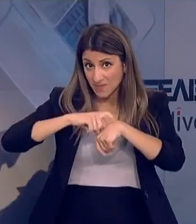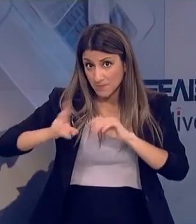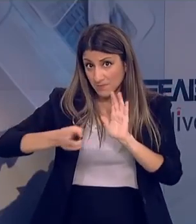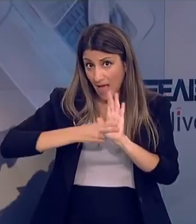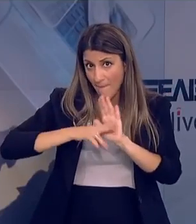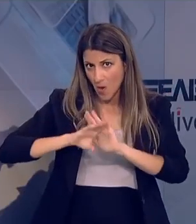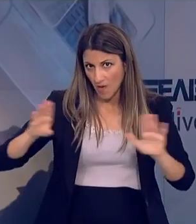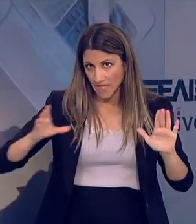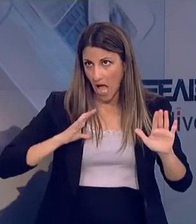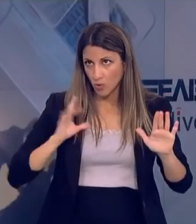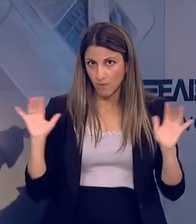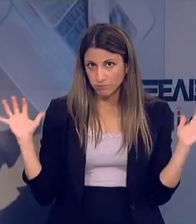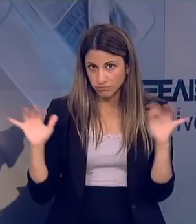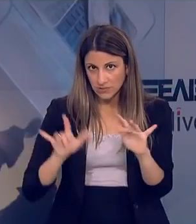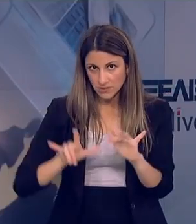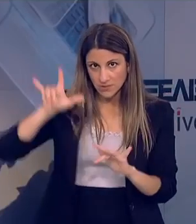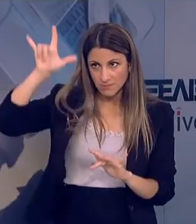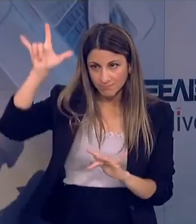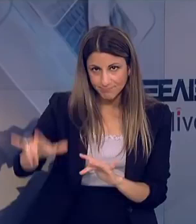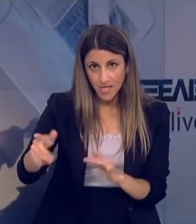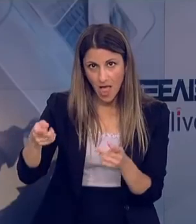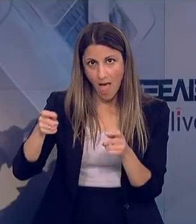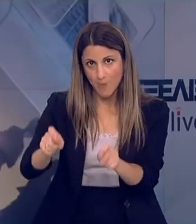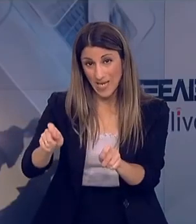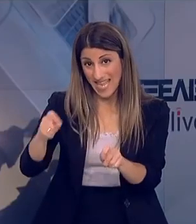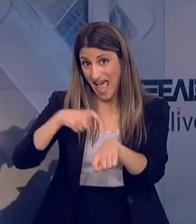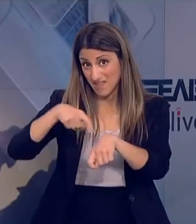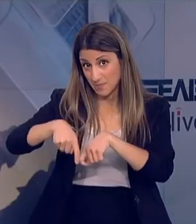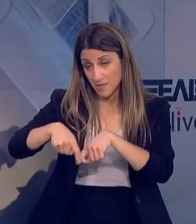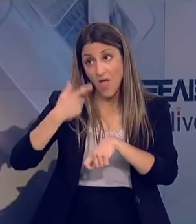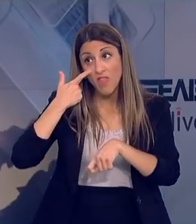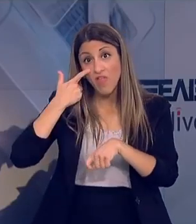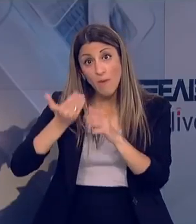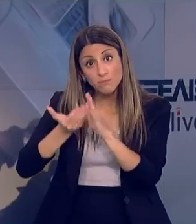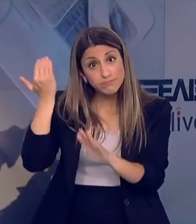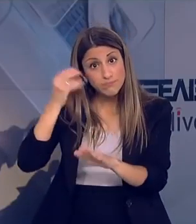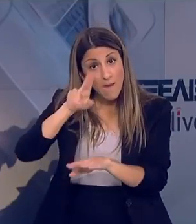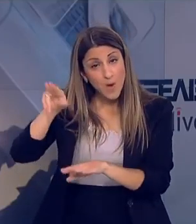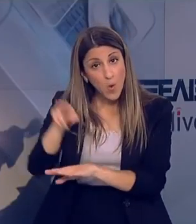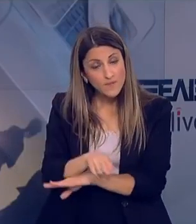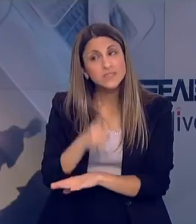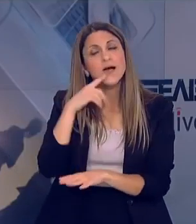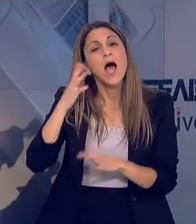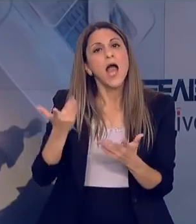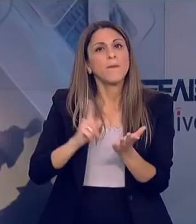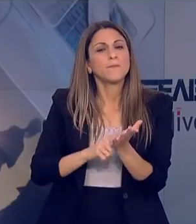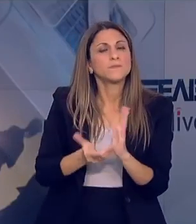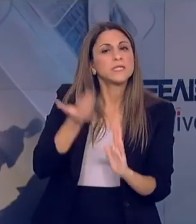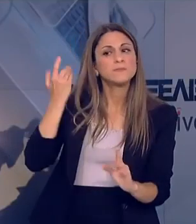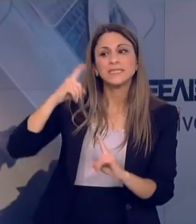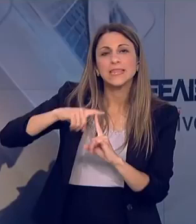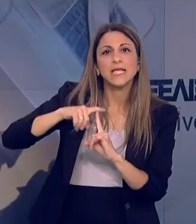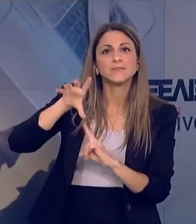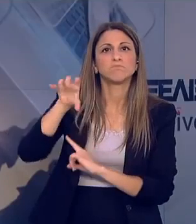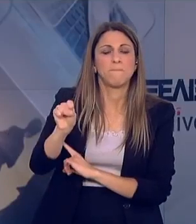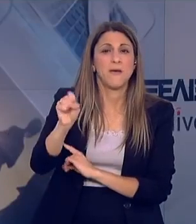ελεύθερη διακίνηση των πολιτών, θα περιλαμβάνουν κανόνες που θα έχουν σχέση με το εργαστηριακό έλεγχο, ιδιαίτερα αν έχουμε έναν εργαστηριακό